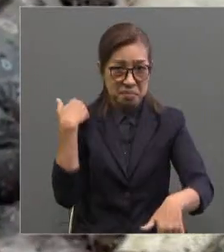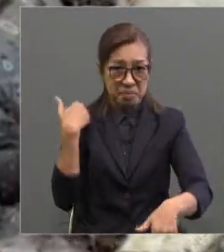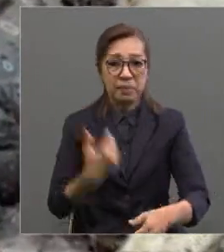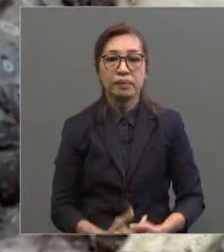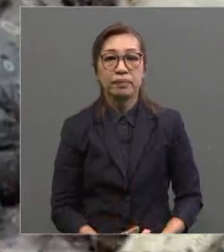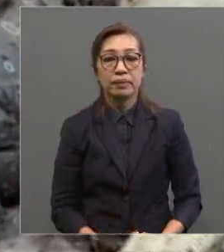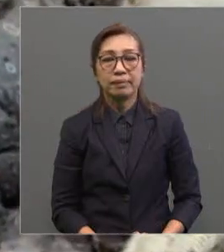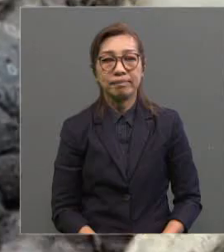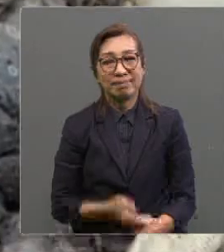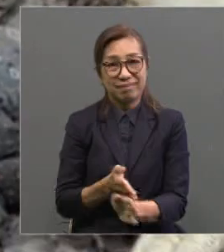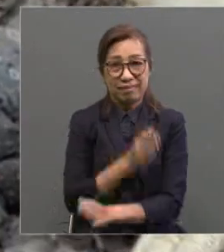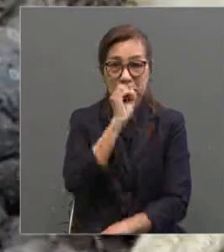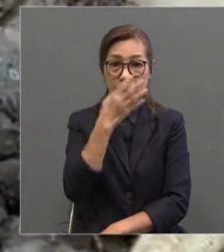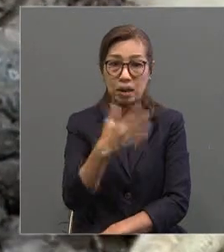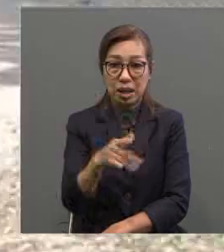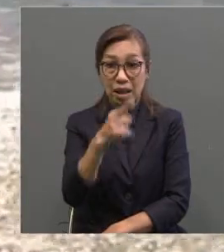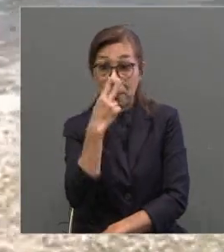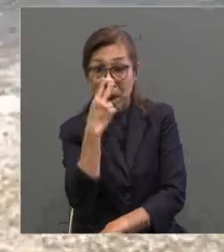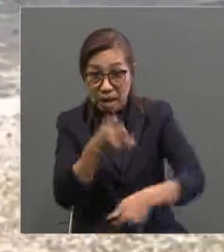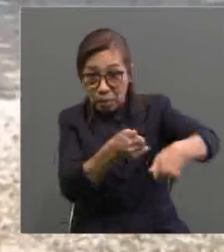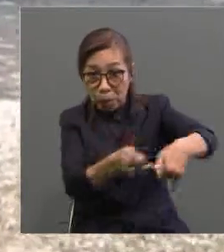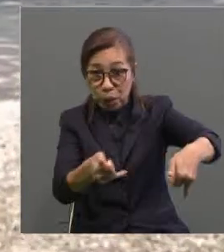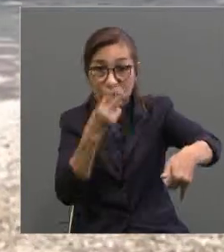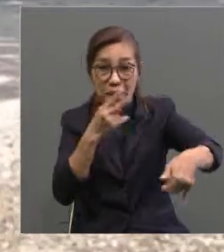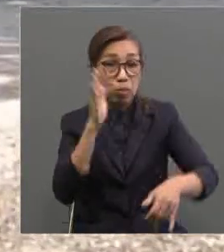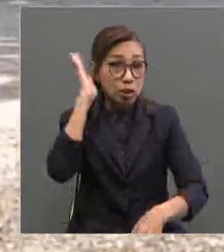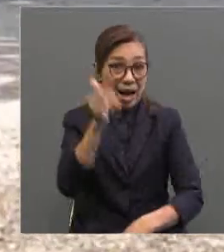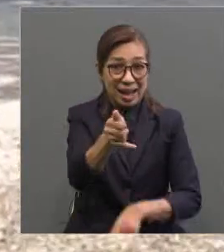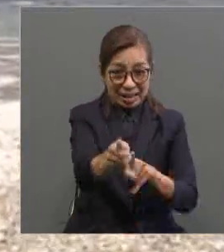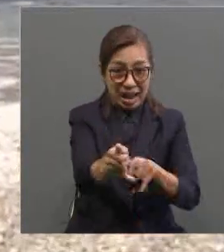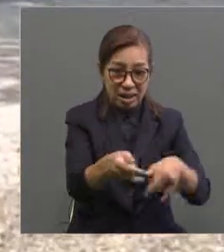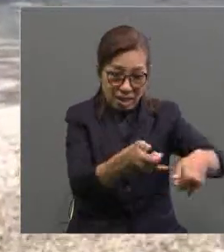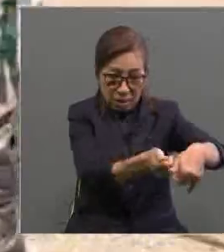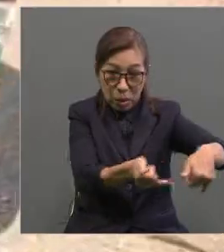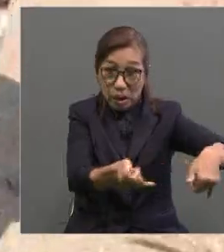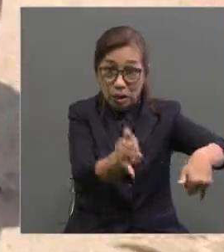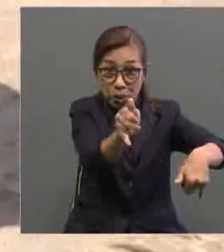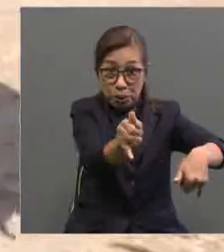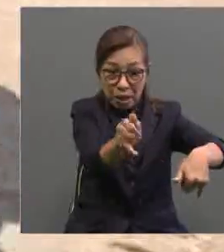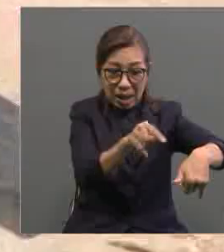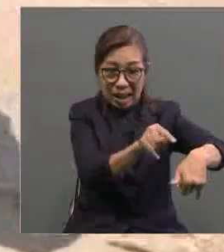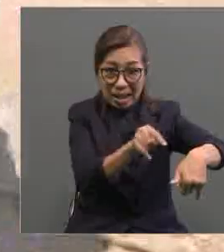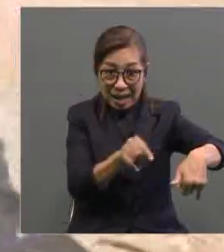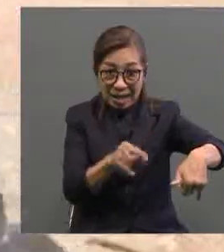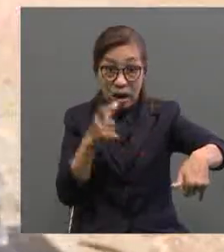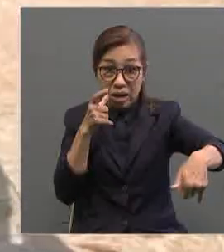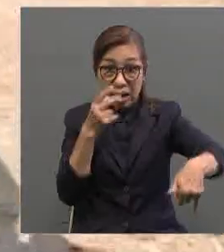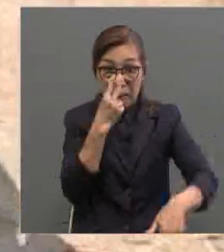ก็อย่างที่ได้บอกข้างหลังของคนที่ภาพเมื่อสักครู่นี้